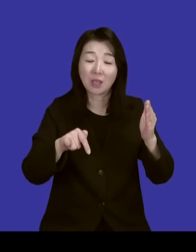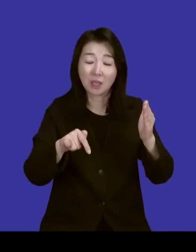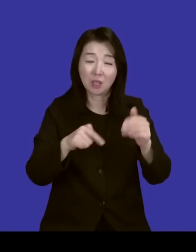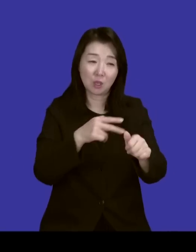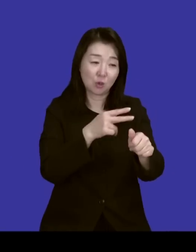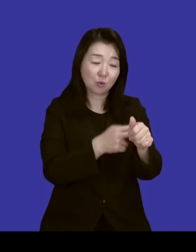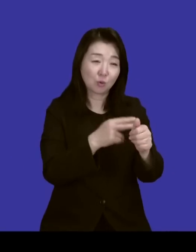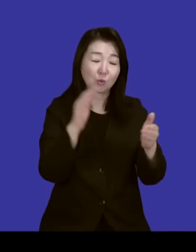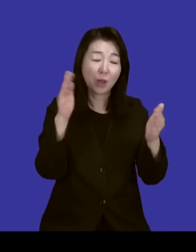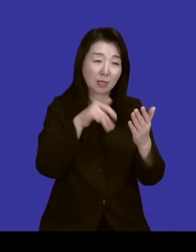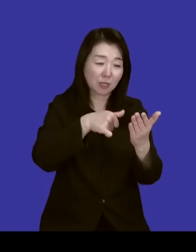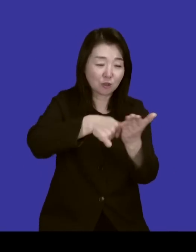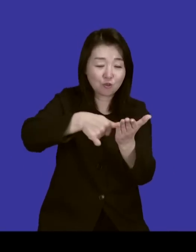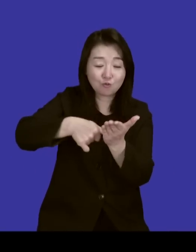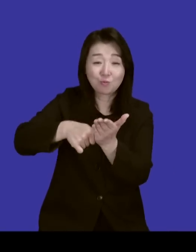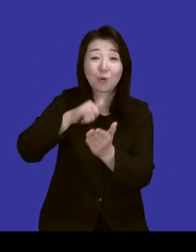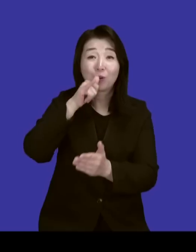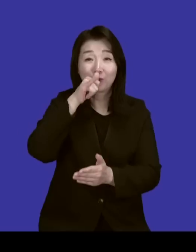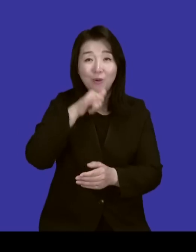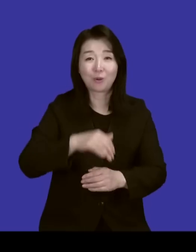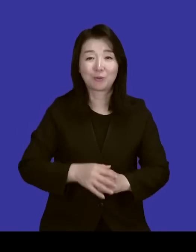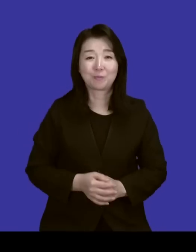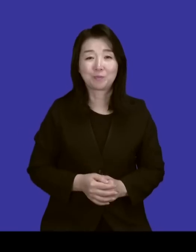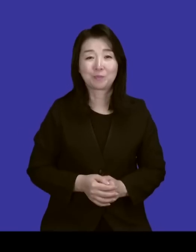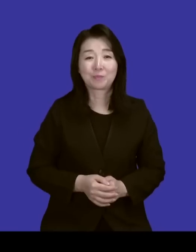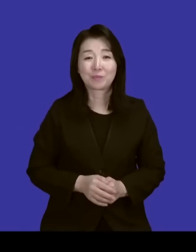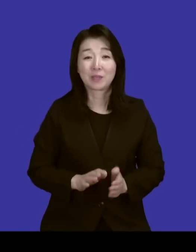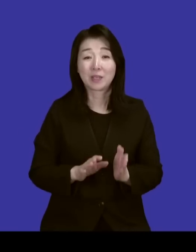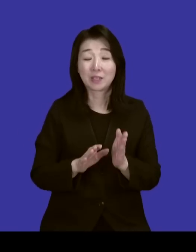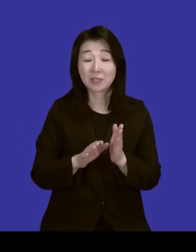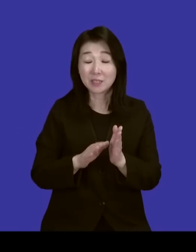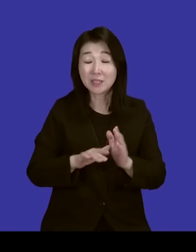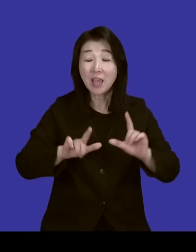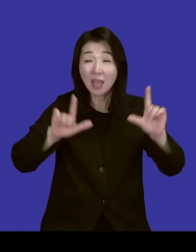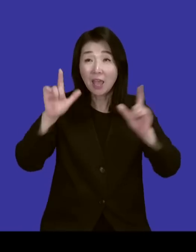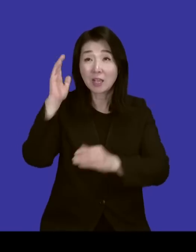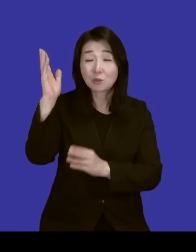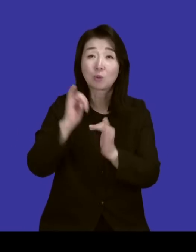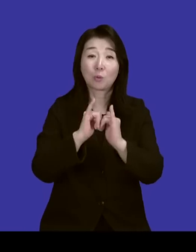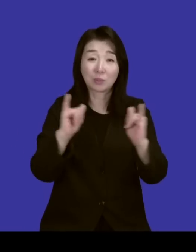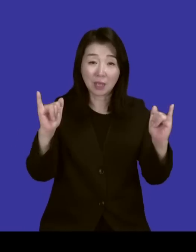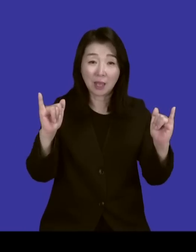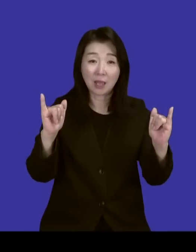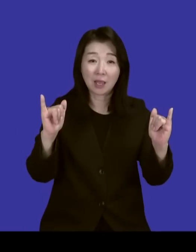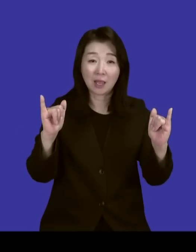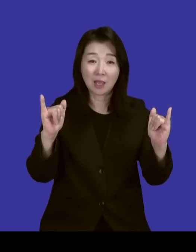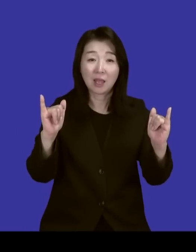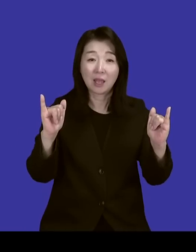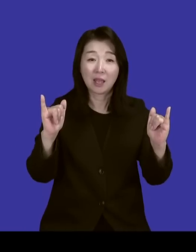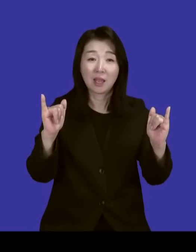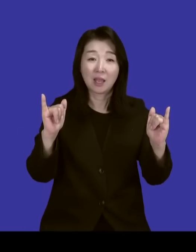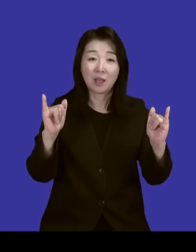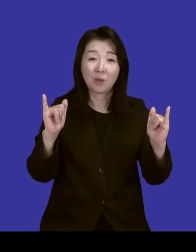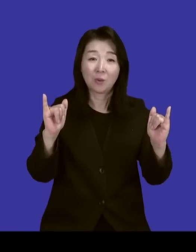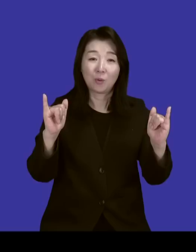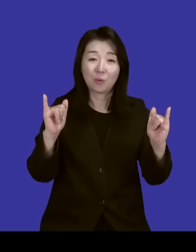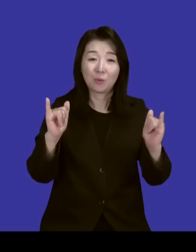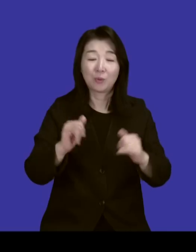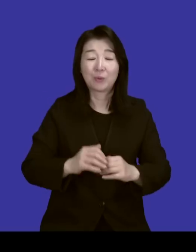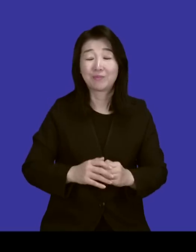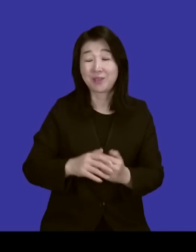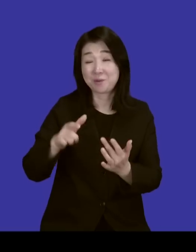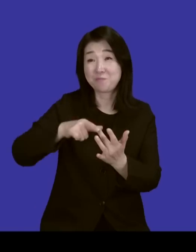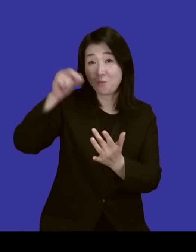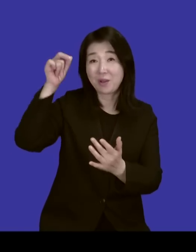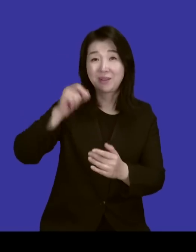교수와 학생들이 투표를 해갖고 예. 그 해의 설교자, Preacher of the Year 그래서 그 해의 설교자를 뽑아요.